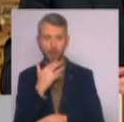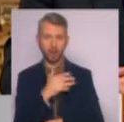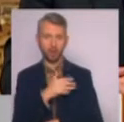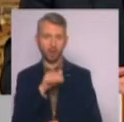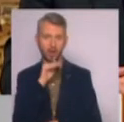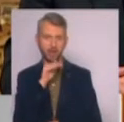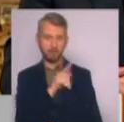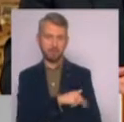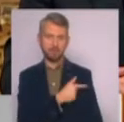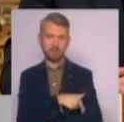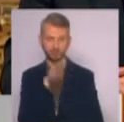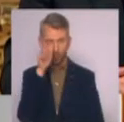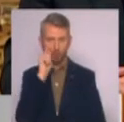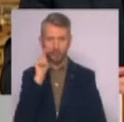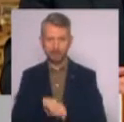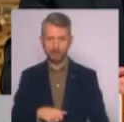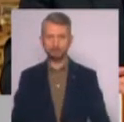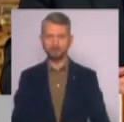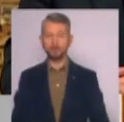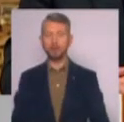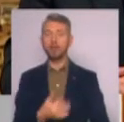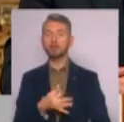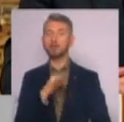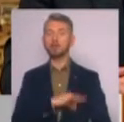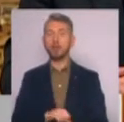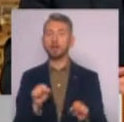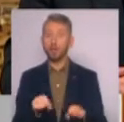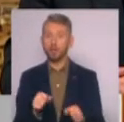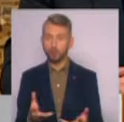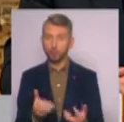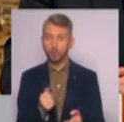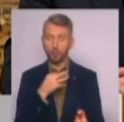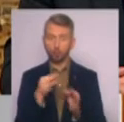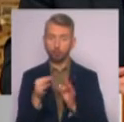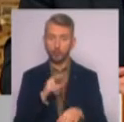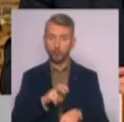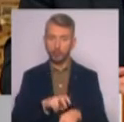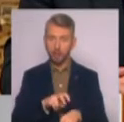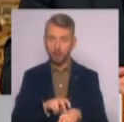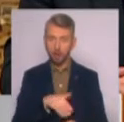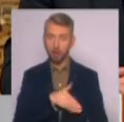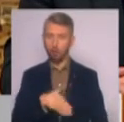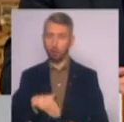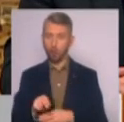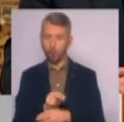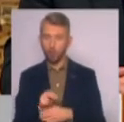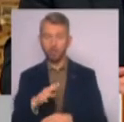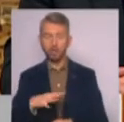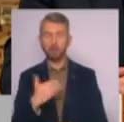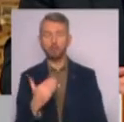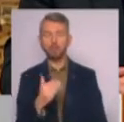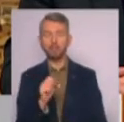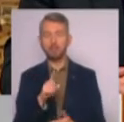академії медичних наук України. Скористайтесь можливістю отримати консультацію лікаря-пульмонолога. Чекаємо ваших